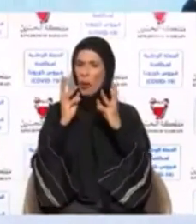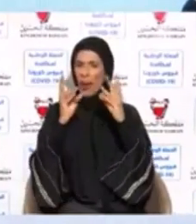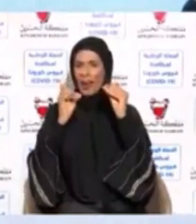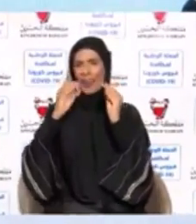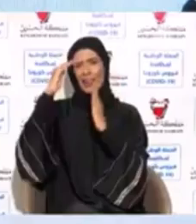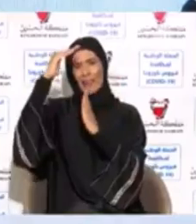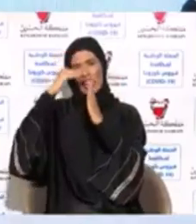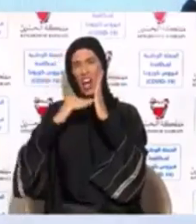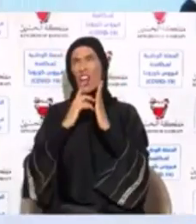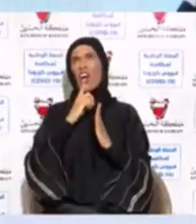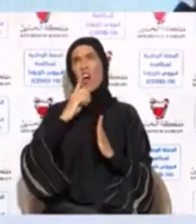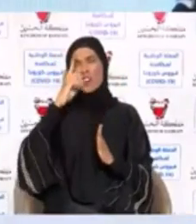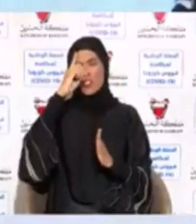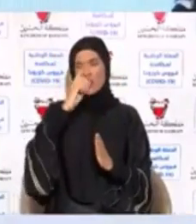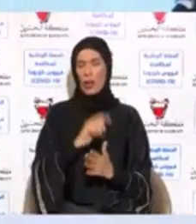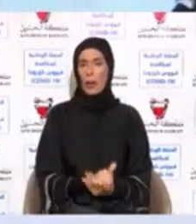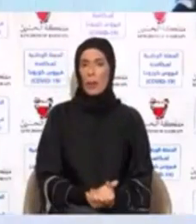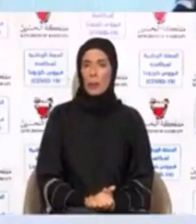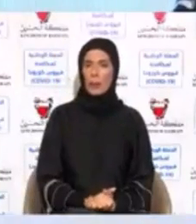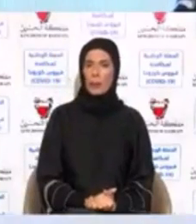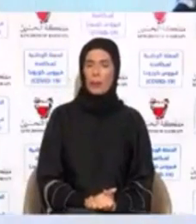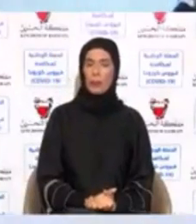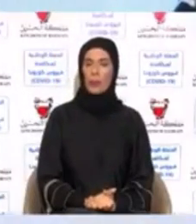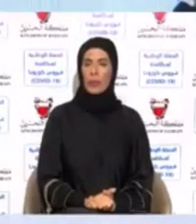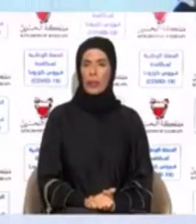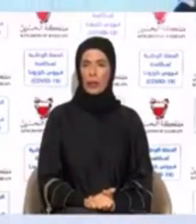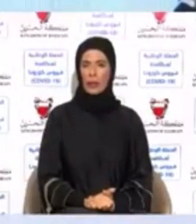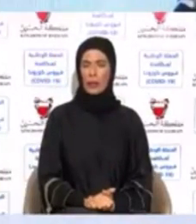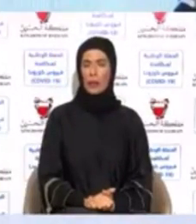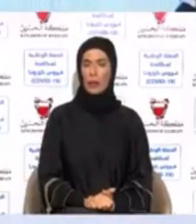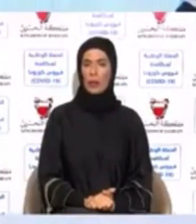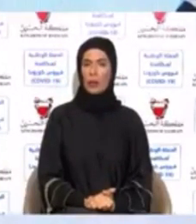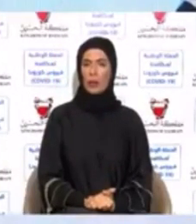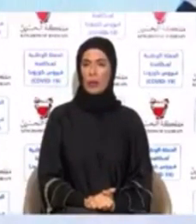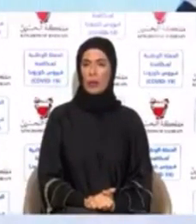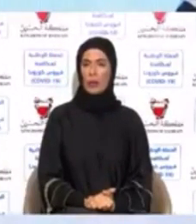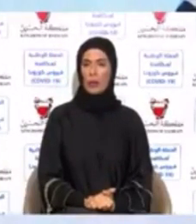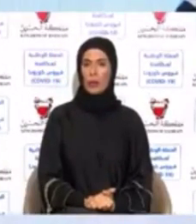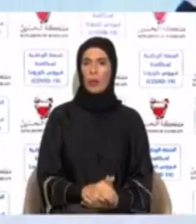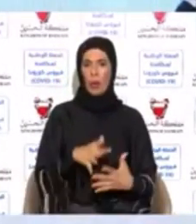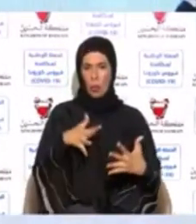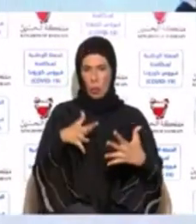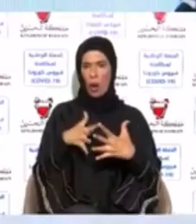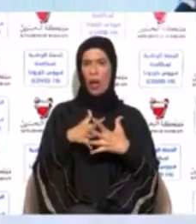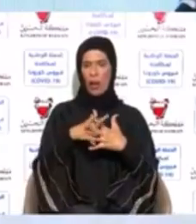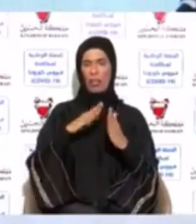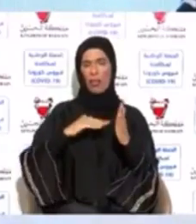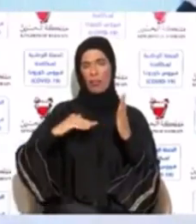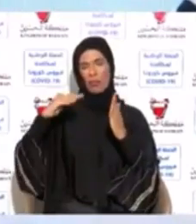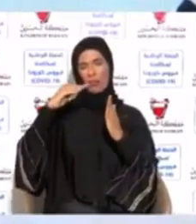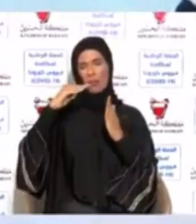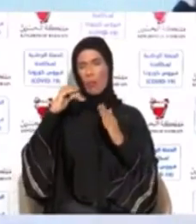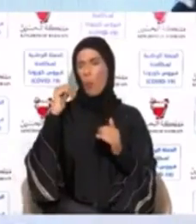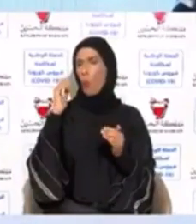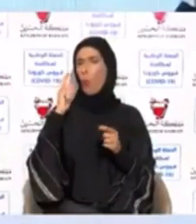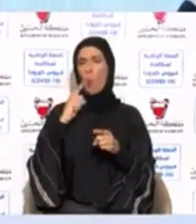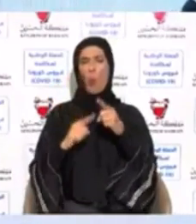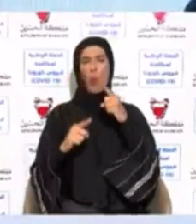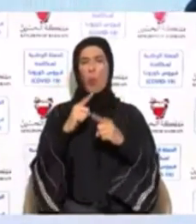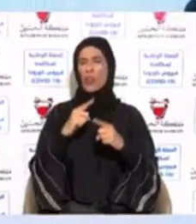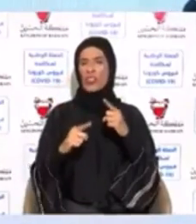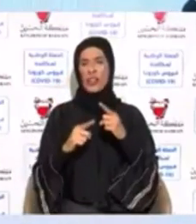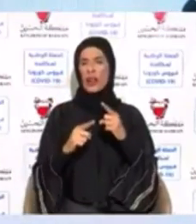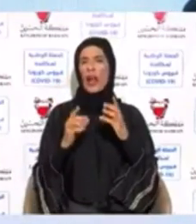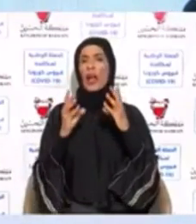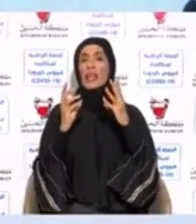إلى هذا المعدل من الحالات الإصابة وحالات حتى المخالطة العالية. هذه الزيادة